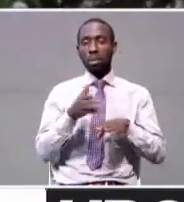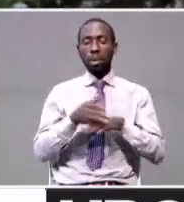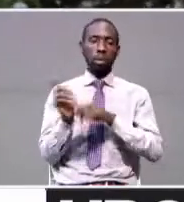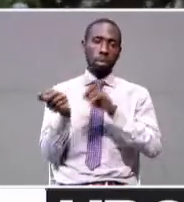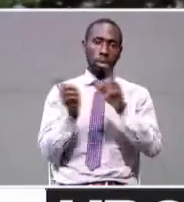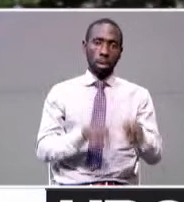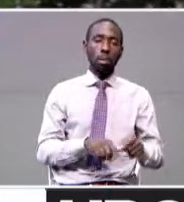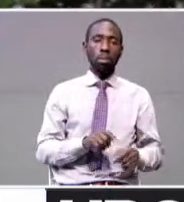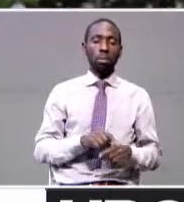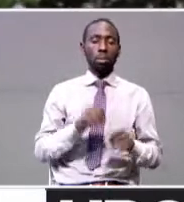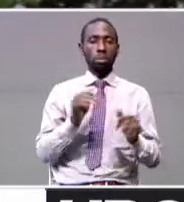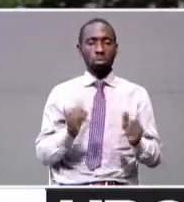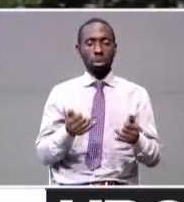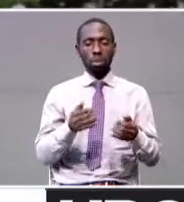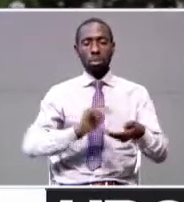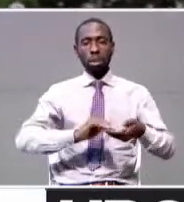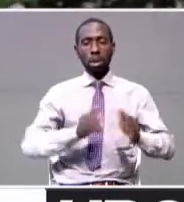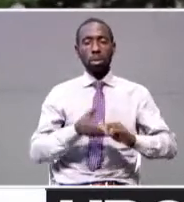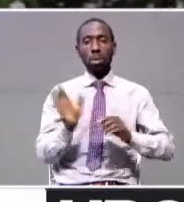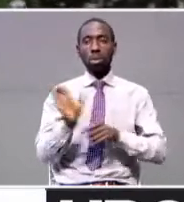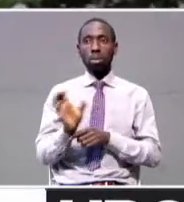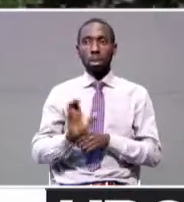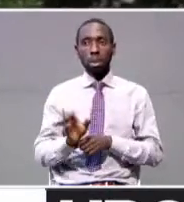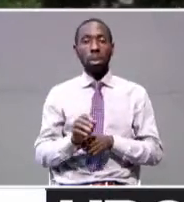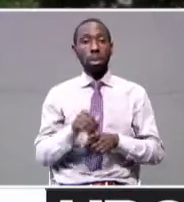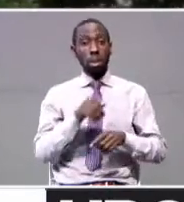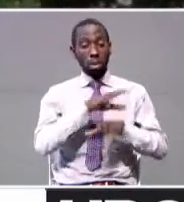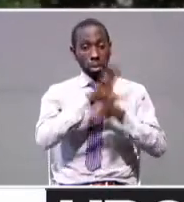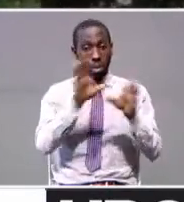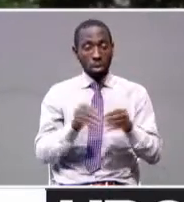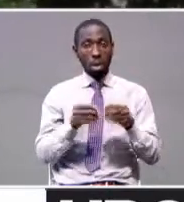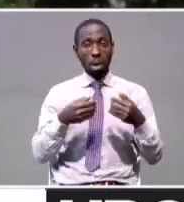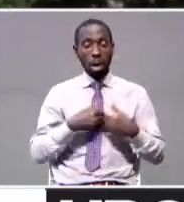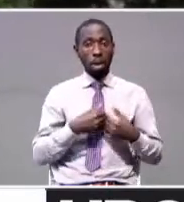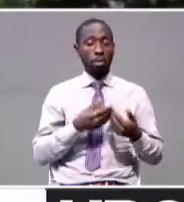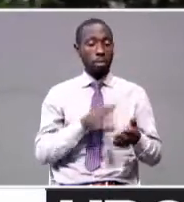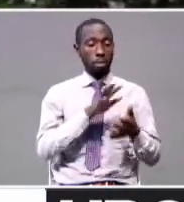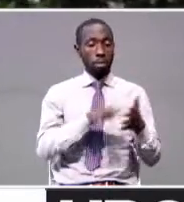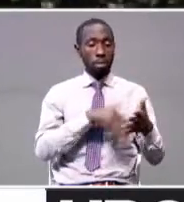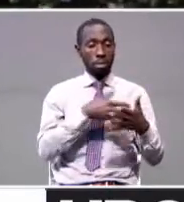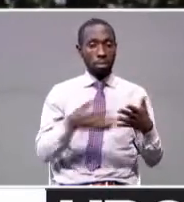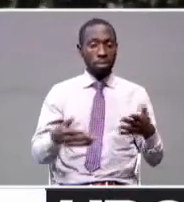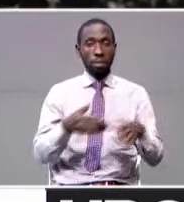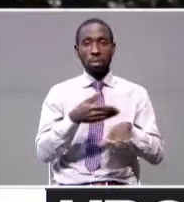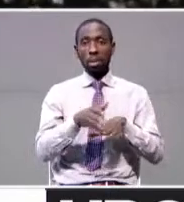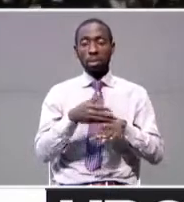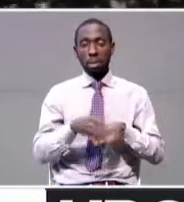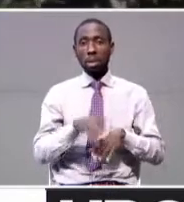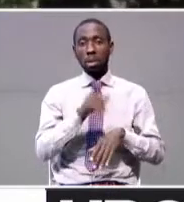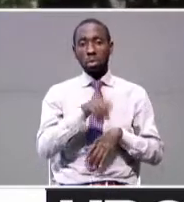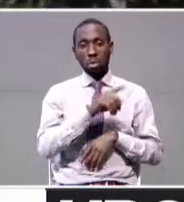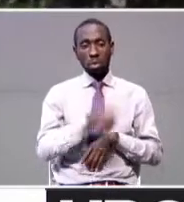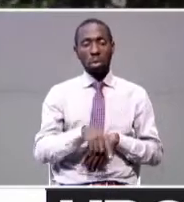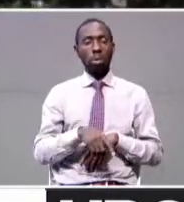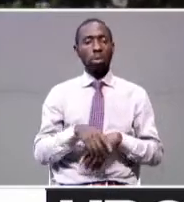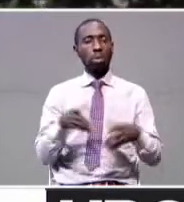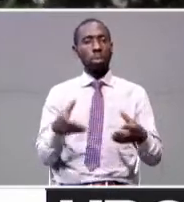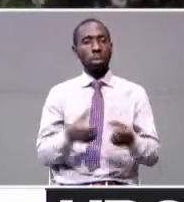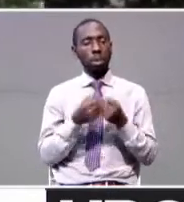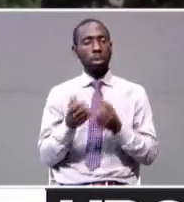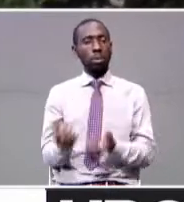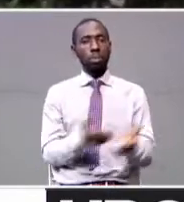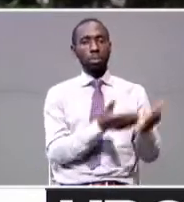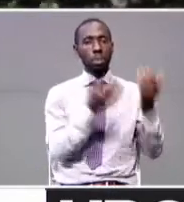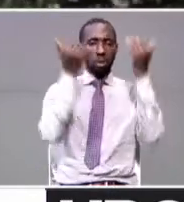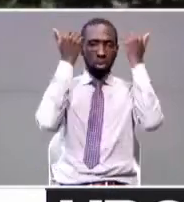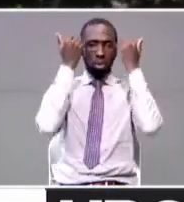kanajja gakolagali n'obukiiko obwo bakiwagi bonna abalina obutimba obukyamu bulemeredde bono obukiiko babakwate babatwale mu mbuga